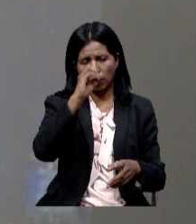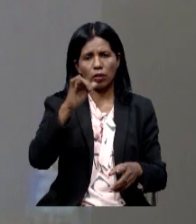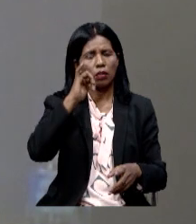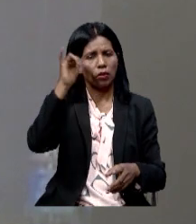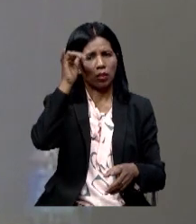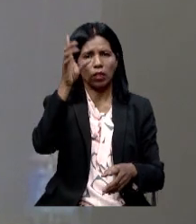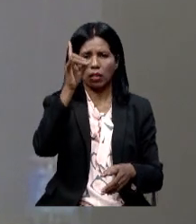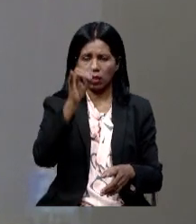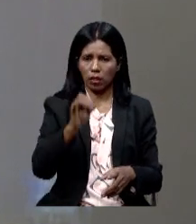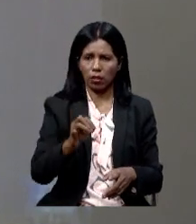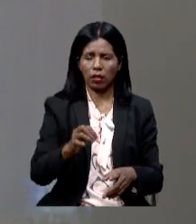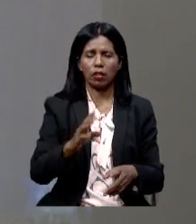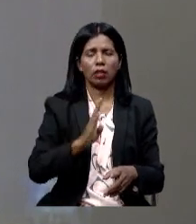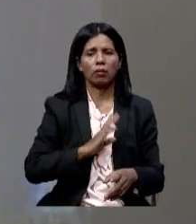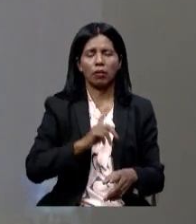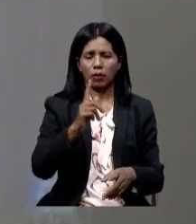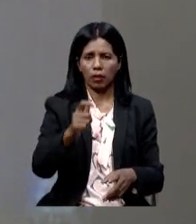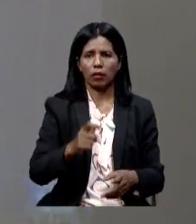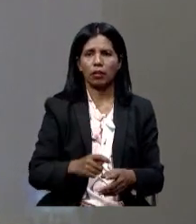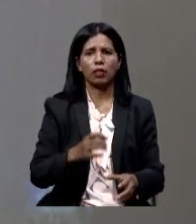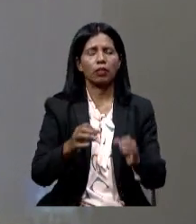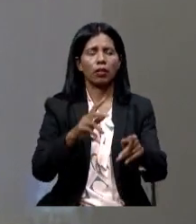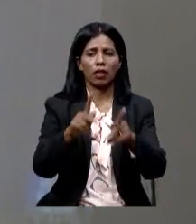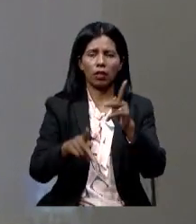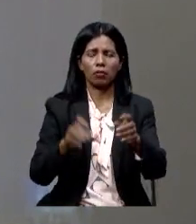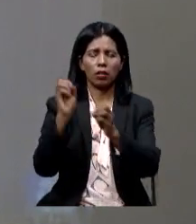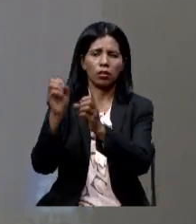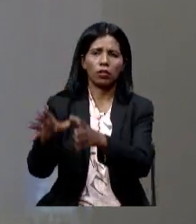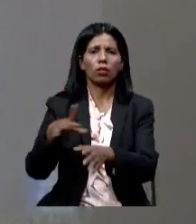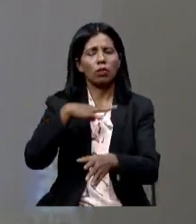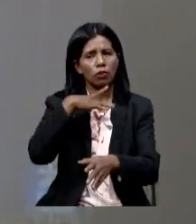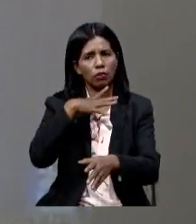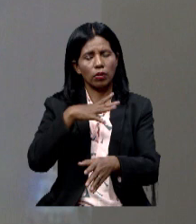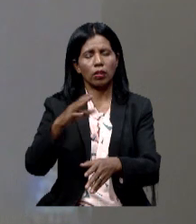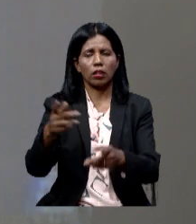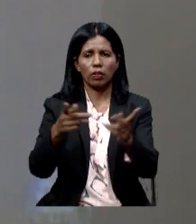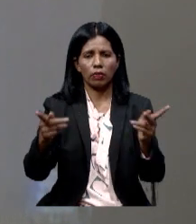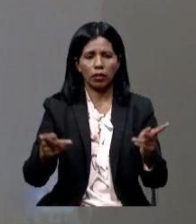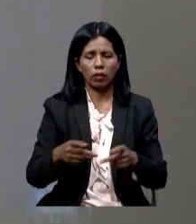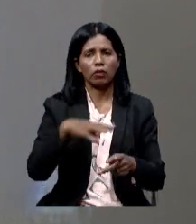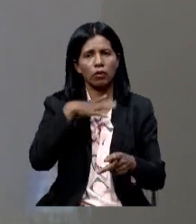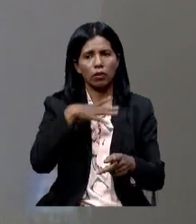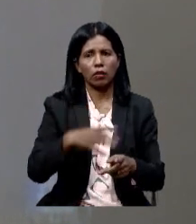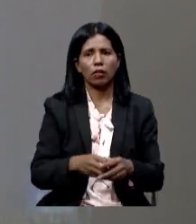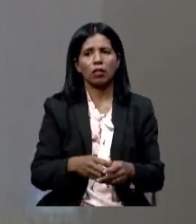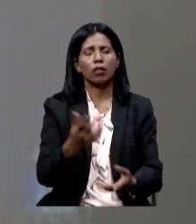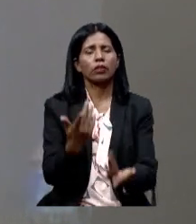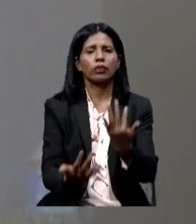dili larang iha bai rupi tenyang, kuadu komunidari baswe lisu iha liseru isunu